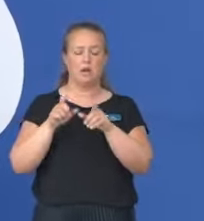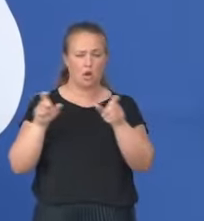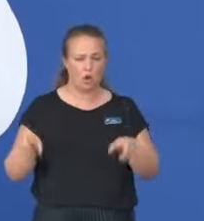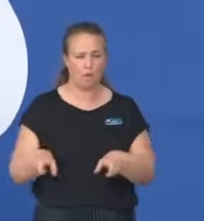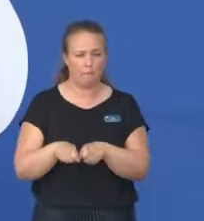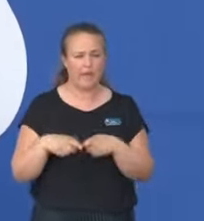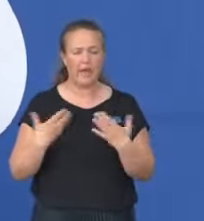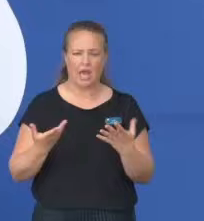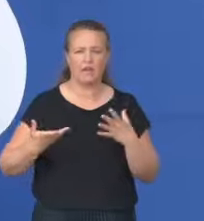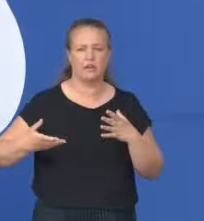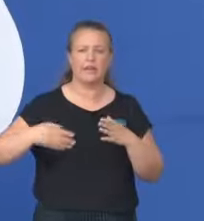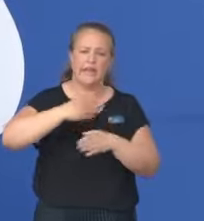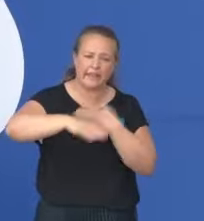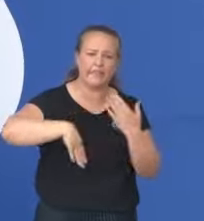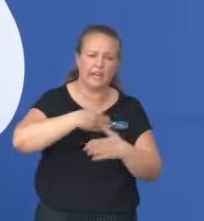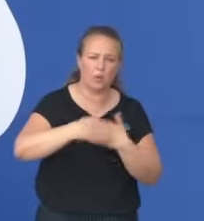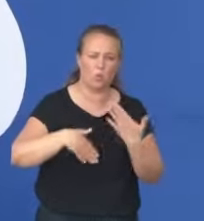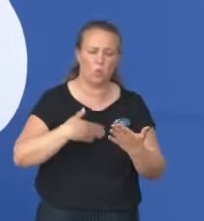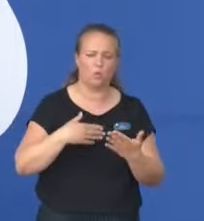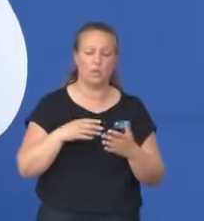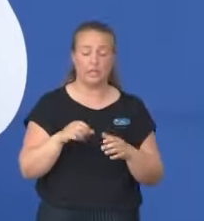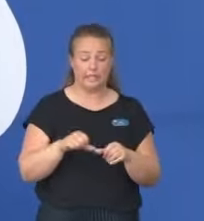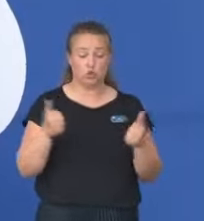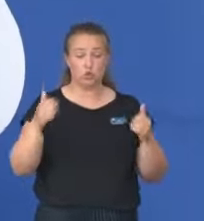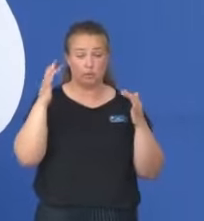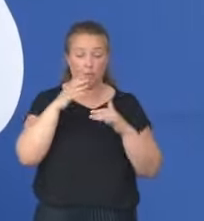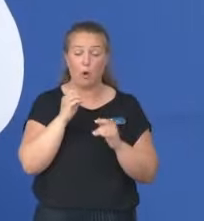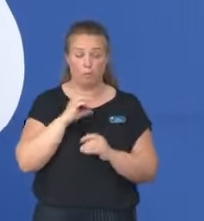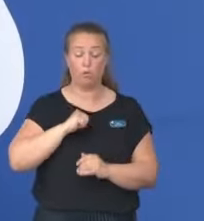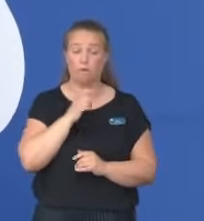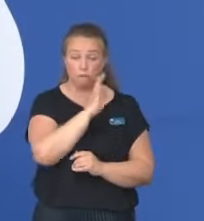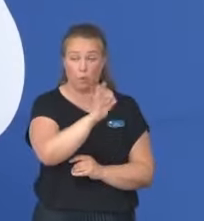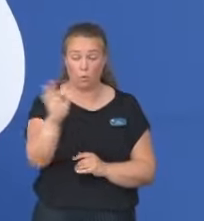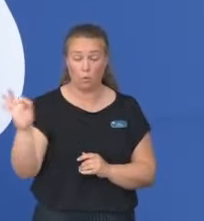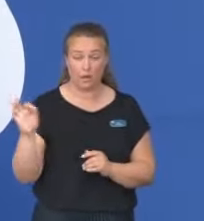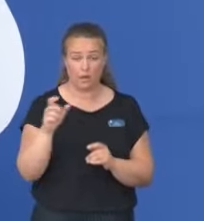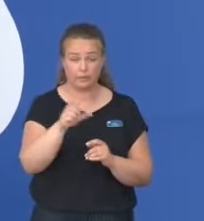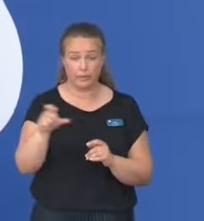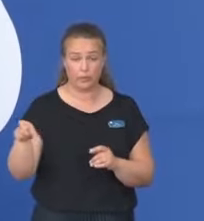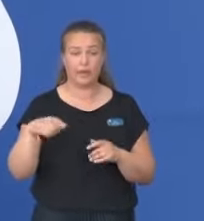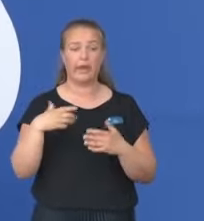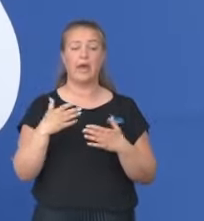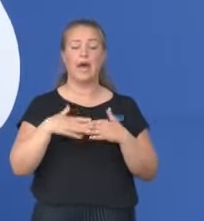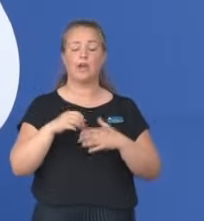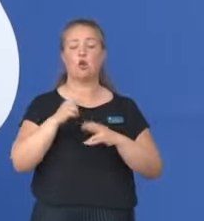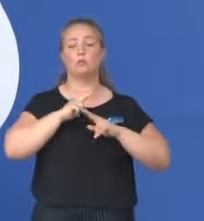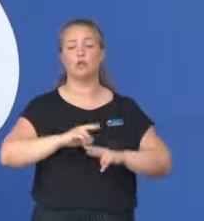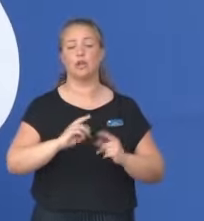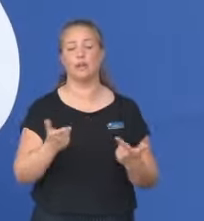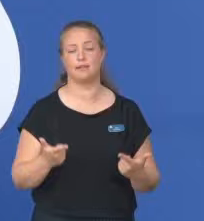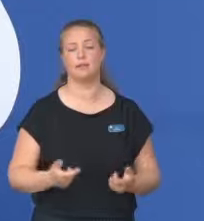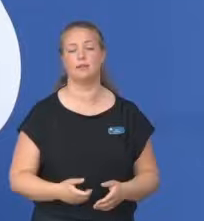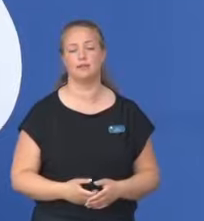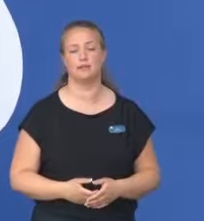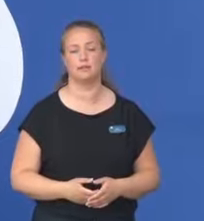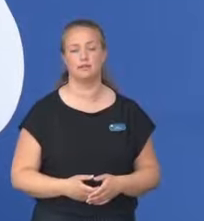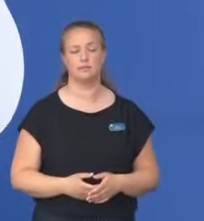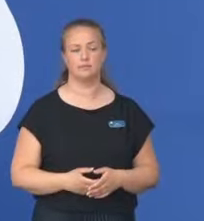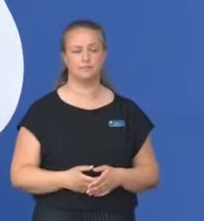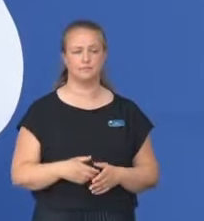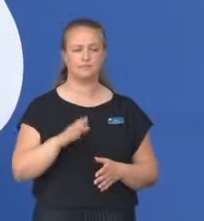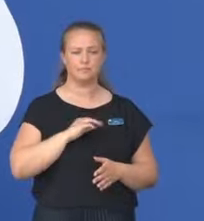integration är den största problemen när du frågar människor själva i de utsatta områdena. Det är oftast då tryggheten att man ska få till det. Det var som anekdotiska